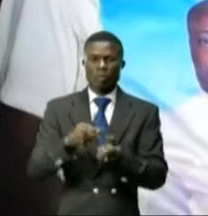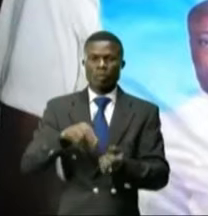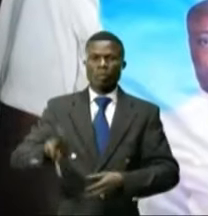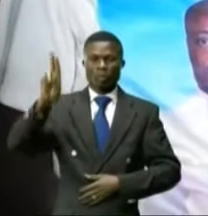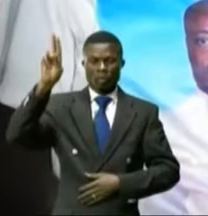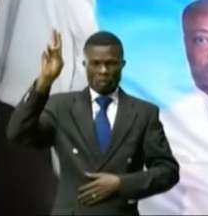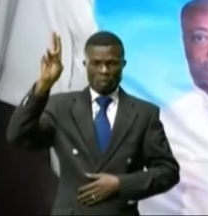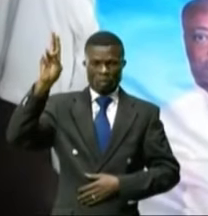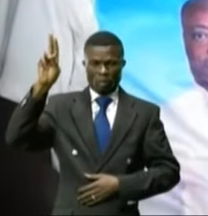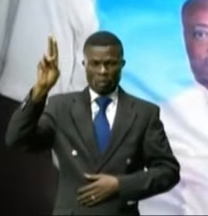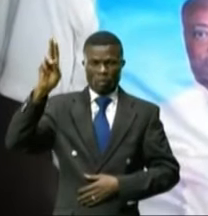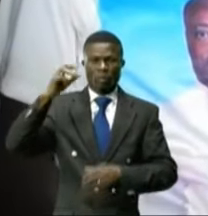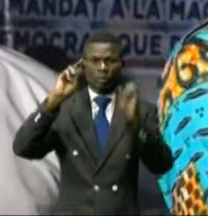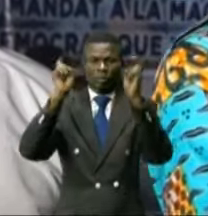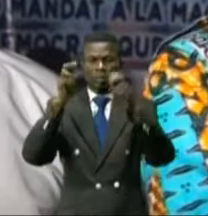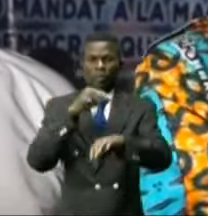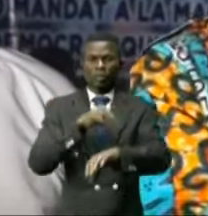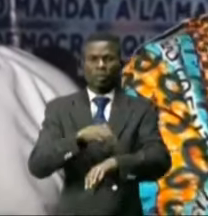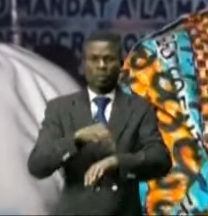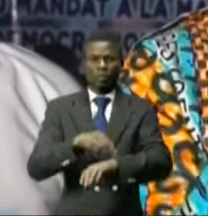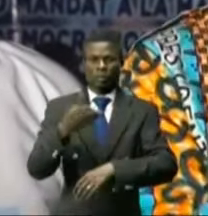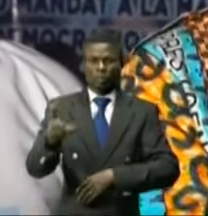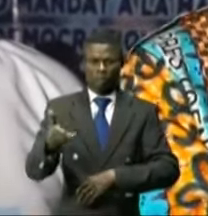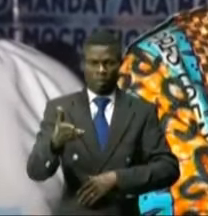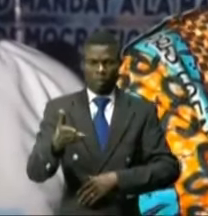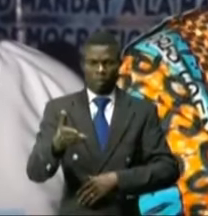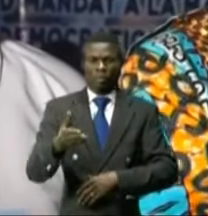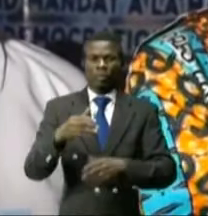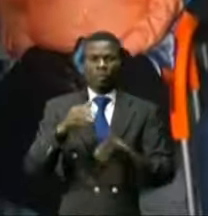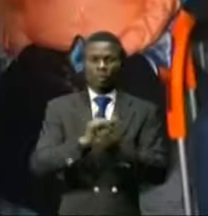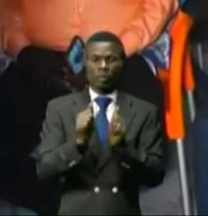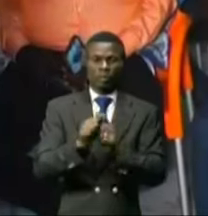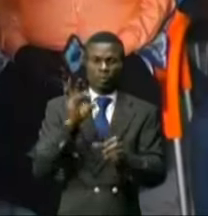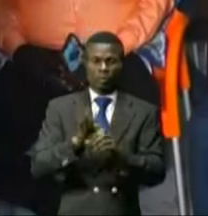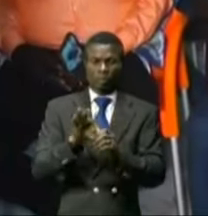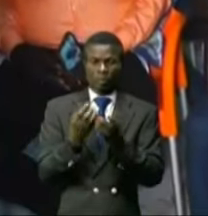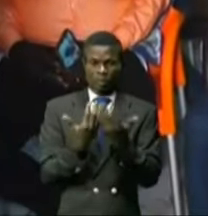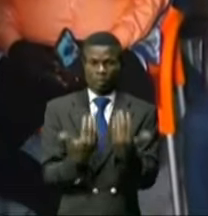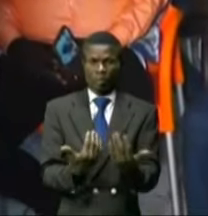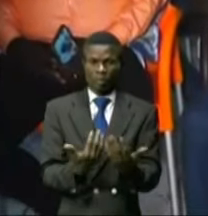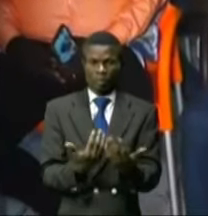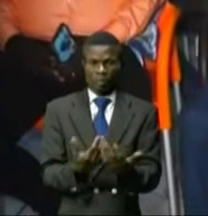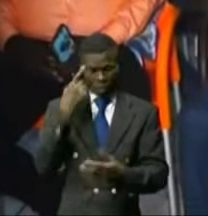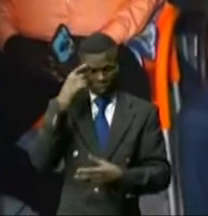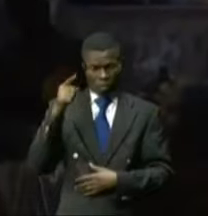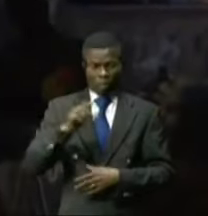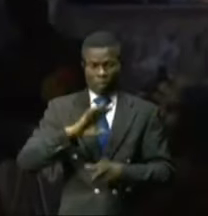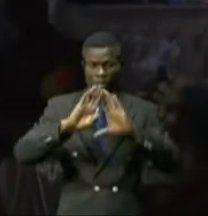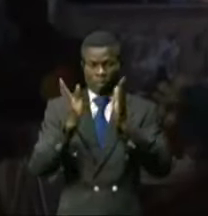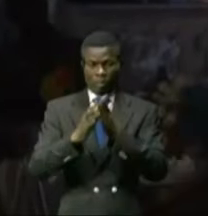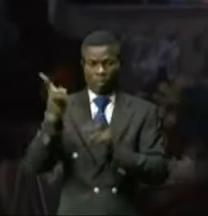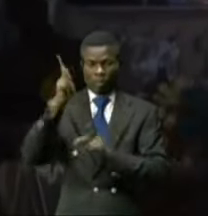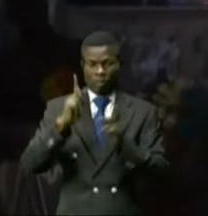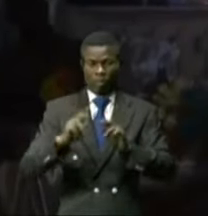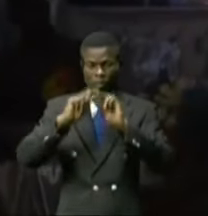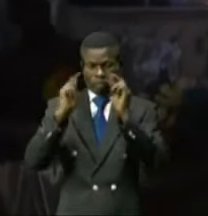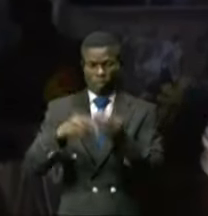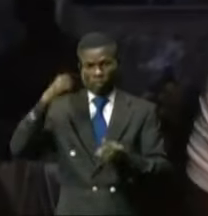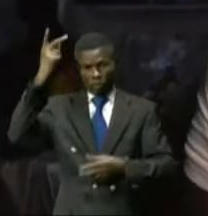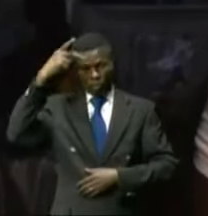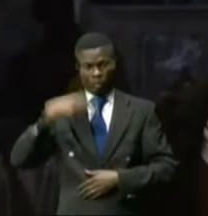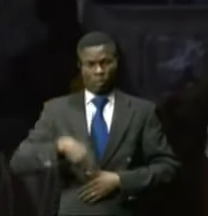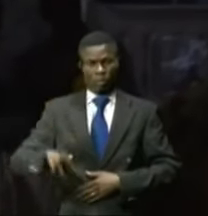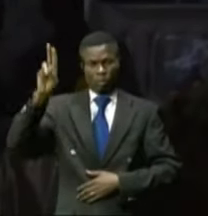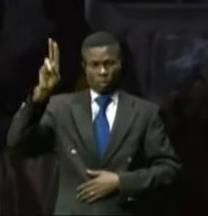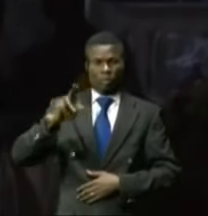main de maître par Sylvain Bumba Kouati sur les enjeux politiques de l'heure. Pour lui, tout combattant de l'IDPS est membre de la